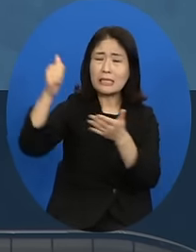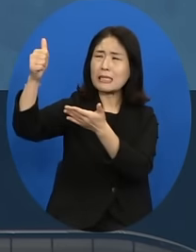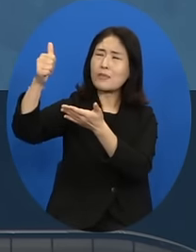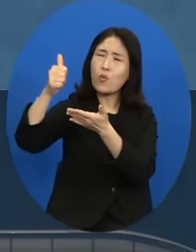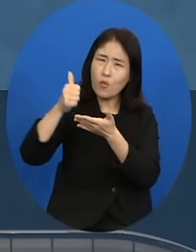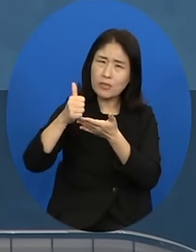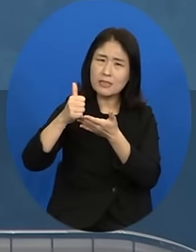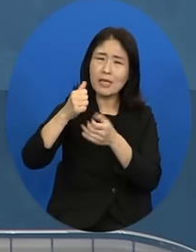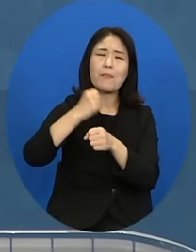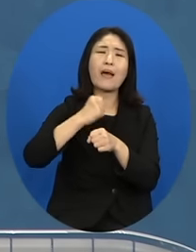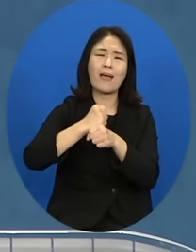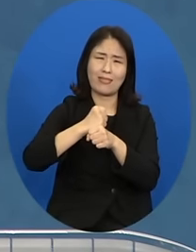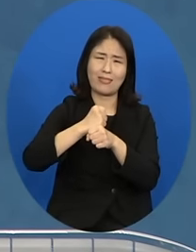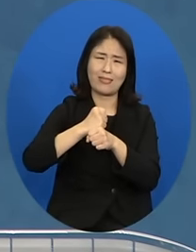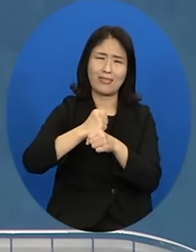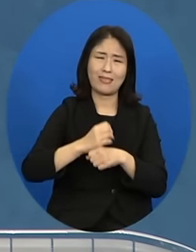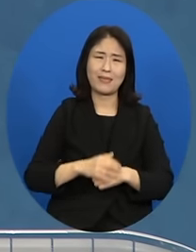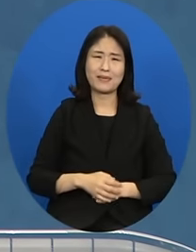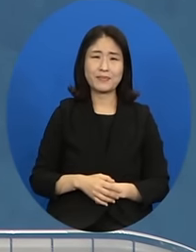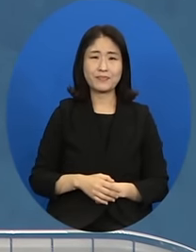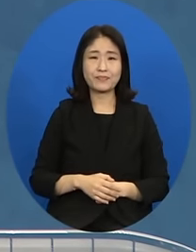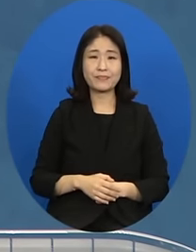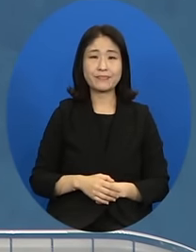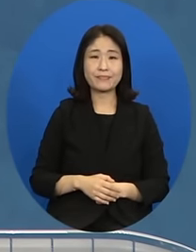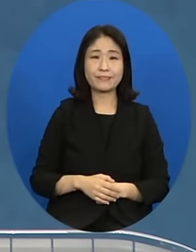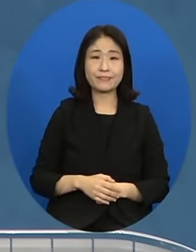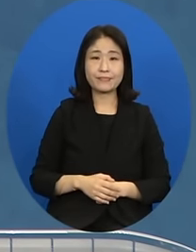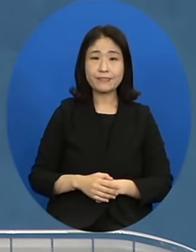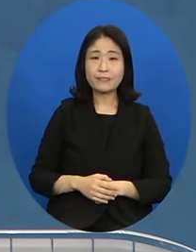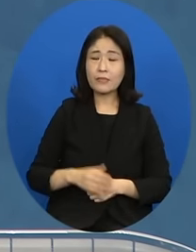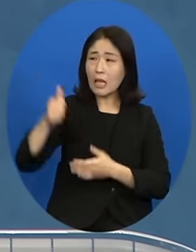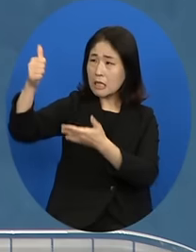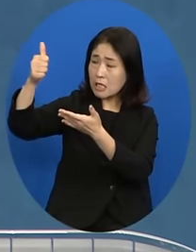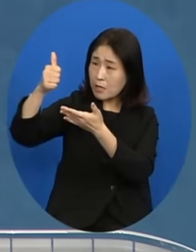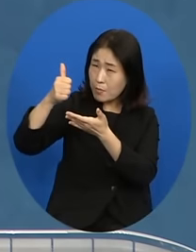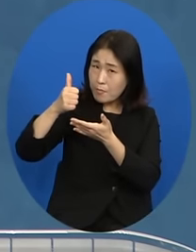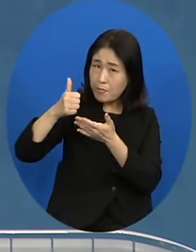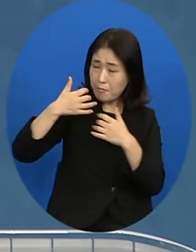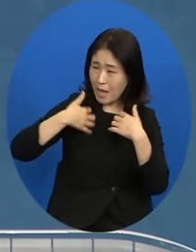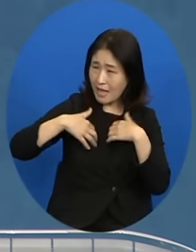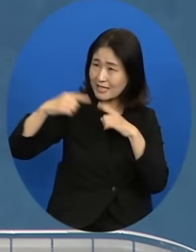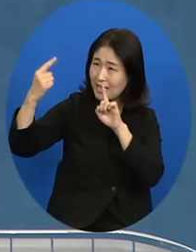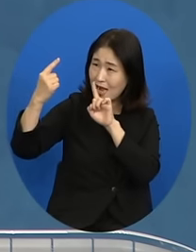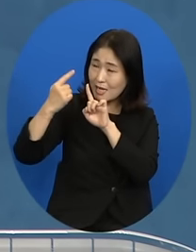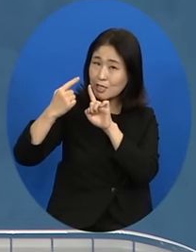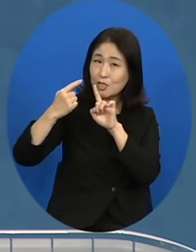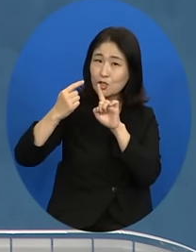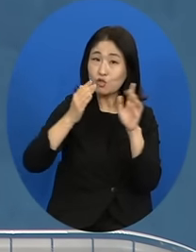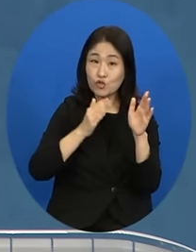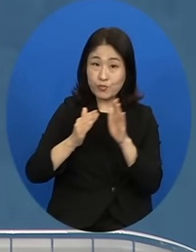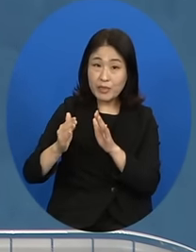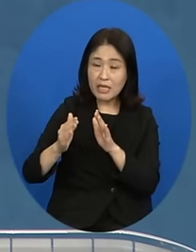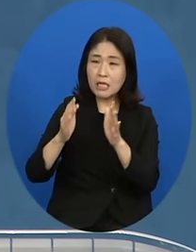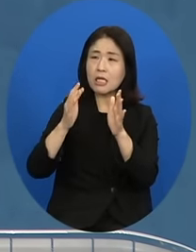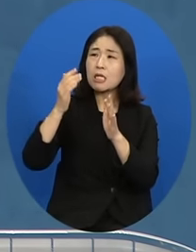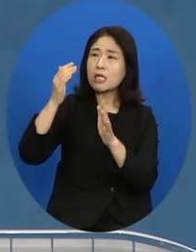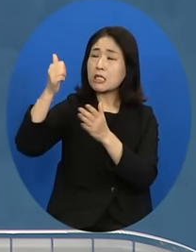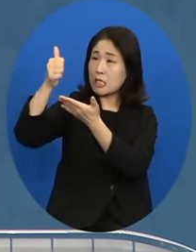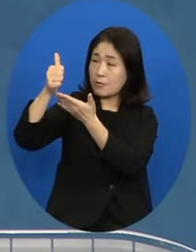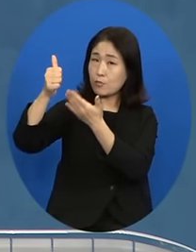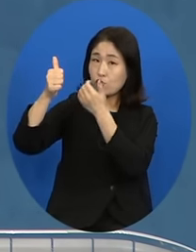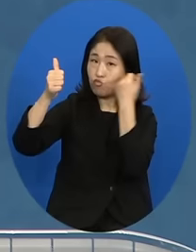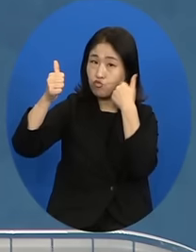하자. 지금 시인은 님을 맞이할 준비를 하고 있습니다. 예수님이죠? 예수님 맞이할 준비를 하고 있는